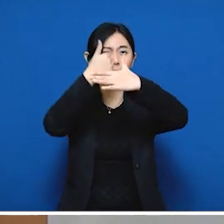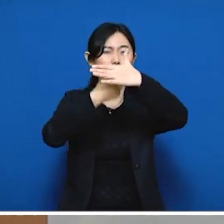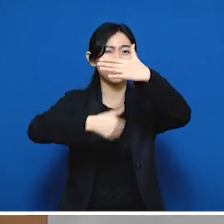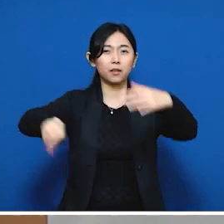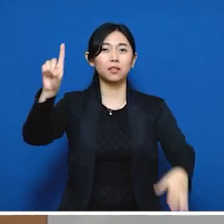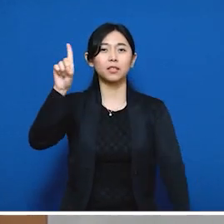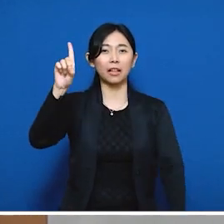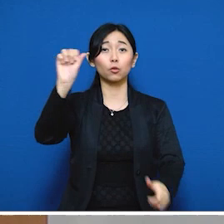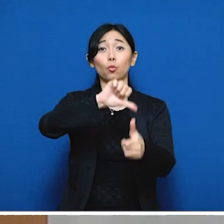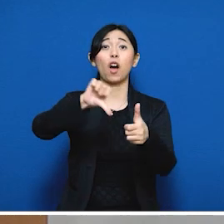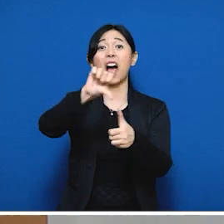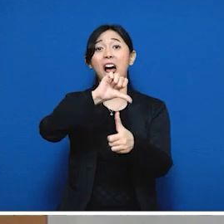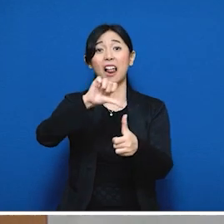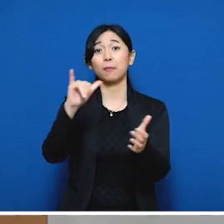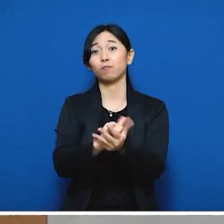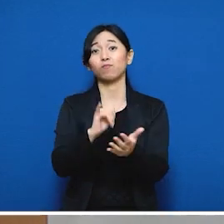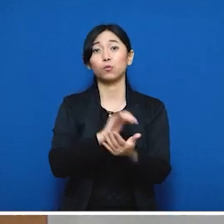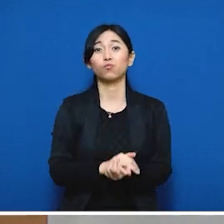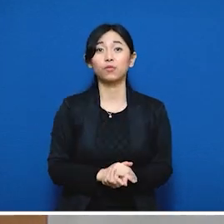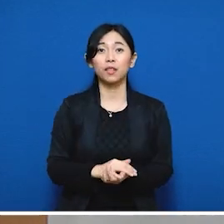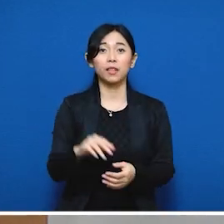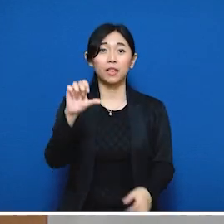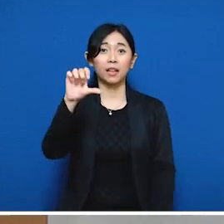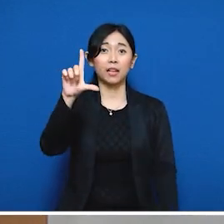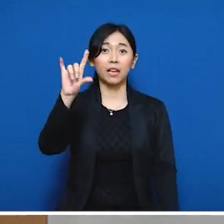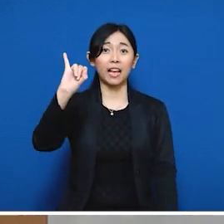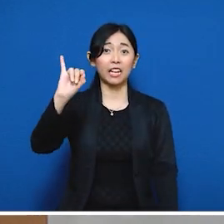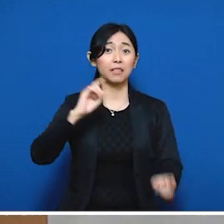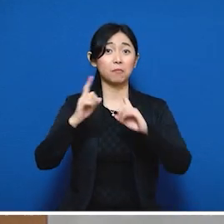pun. Kemudian Eli berkata,